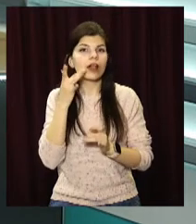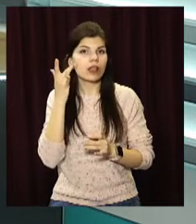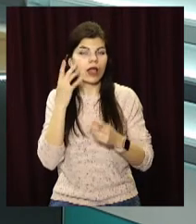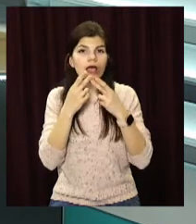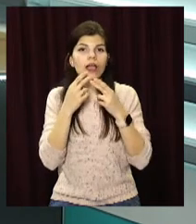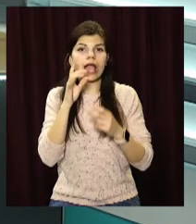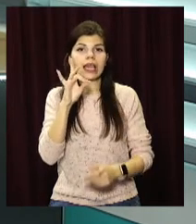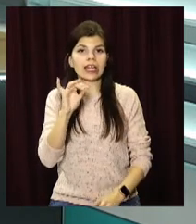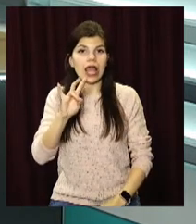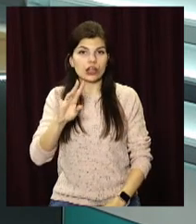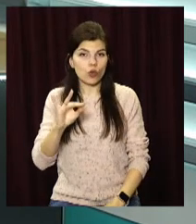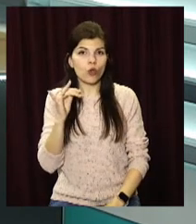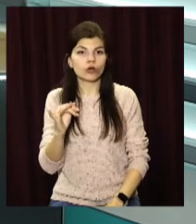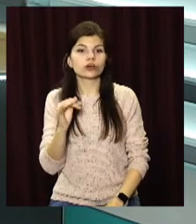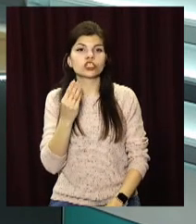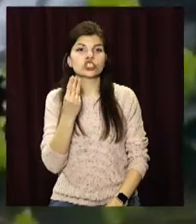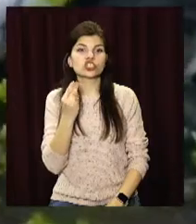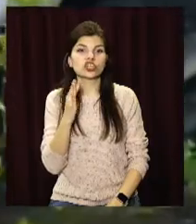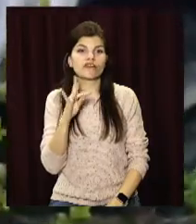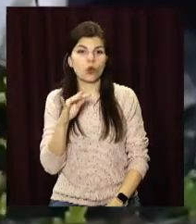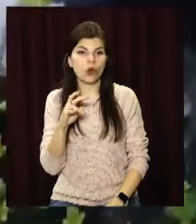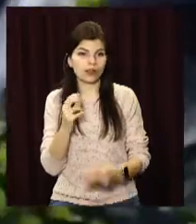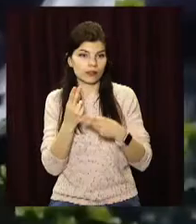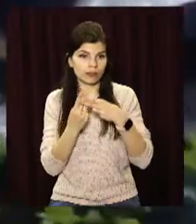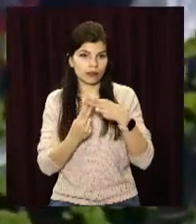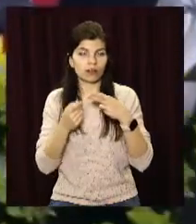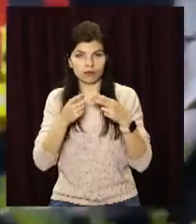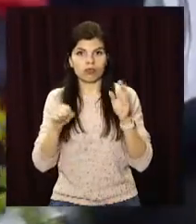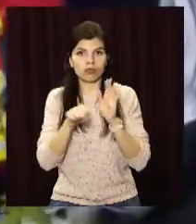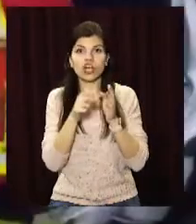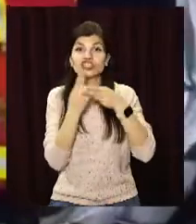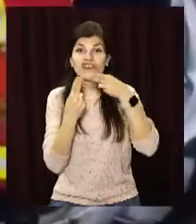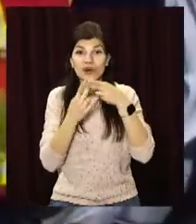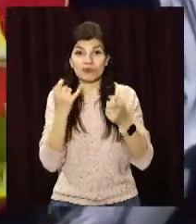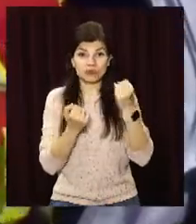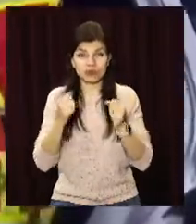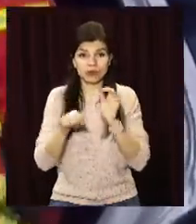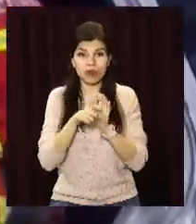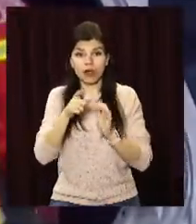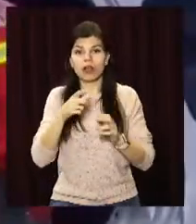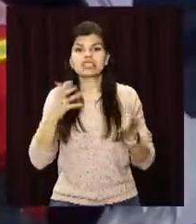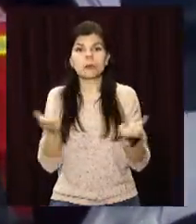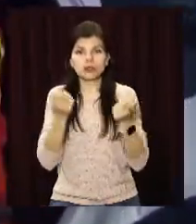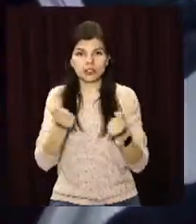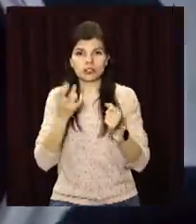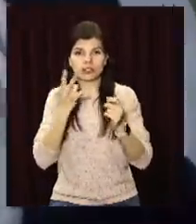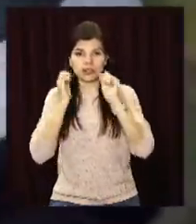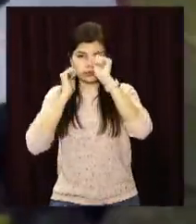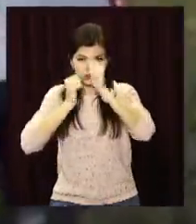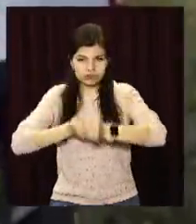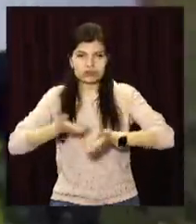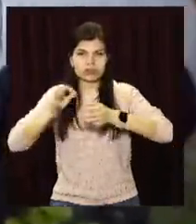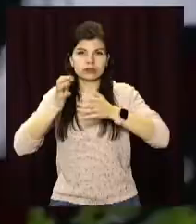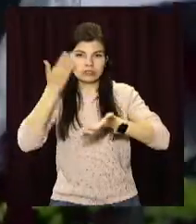та Шевроле. Внаслідок автотрощі загинув водій Шевроле. Рятувальникам довелося розтискати конструкції автівки, аби дістати